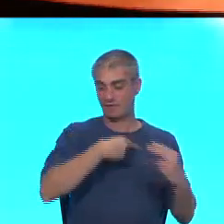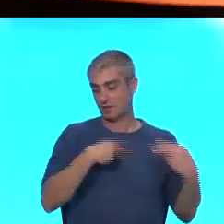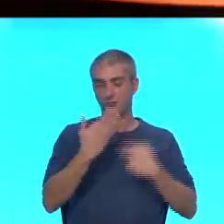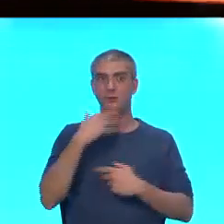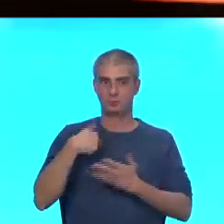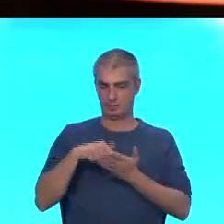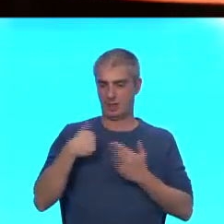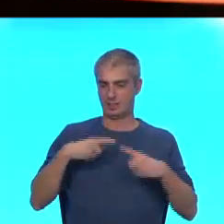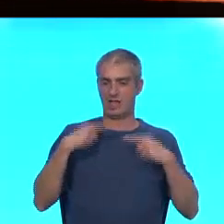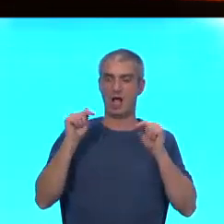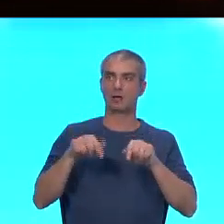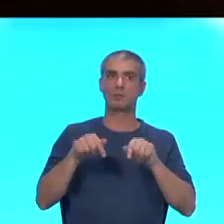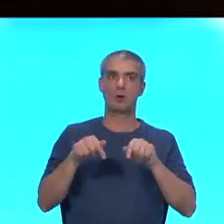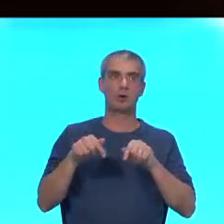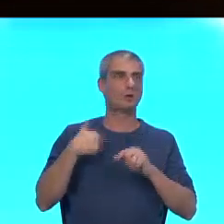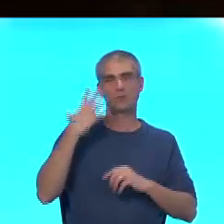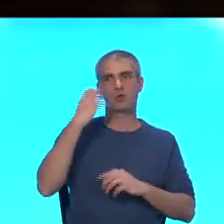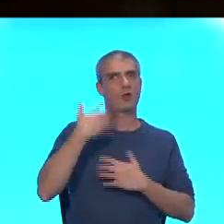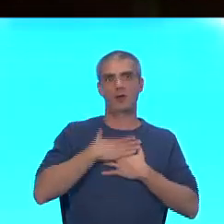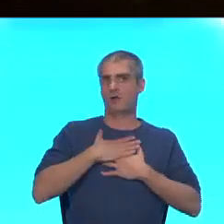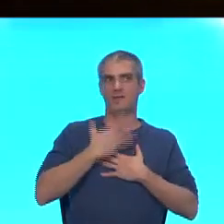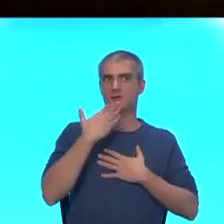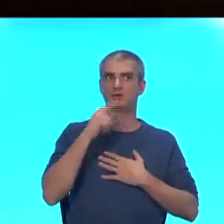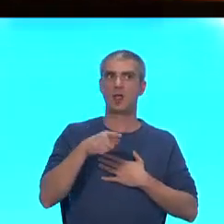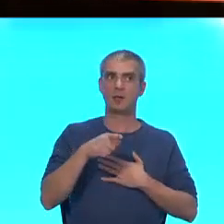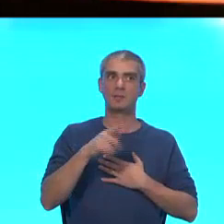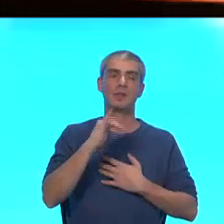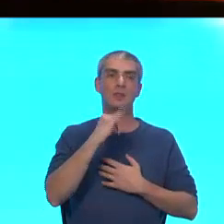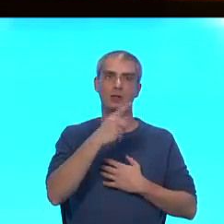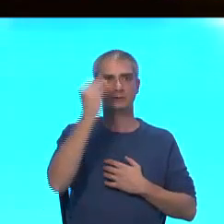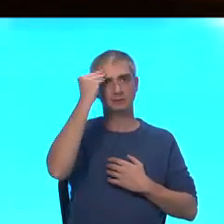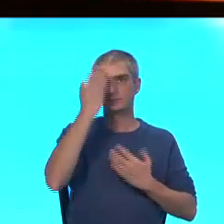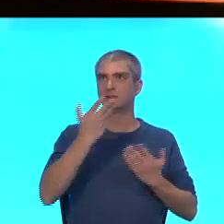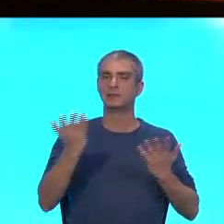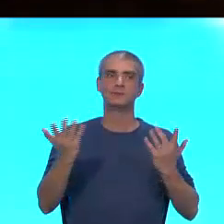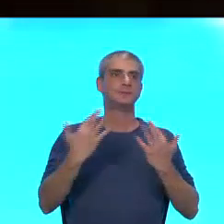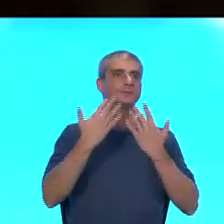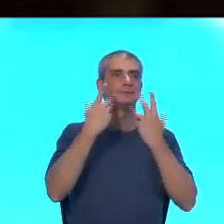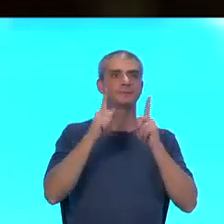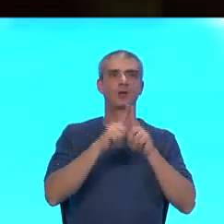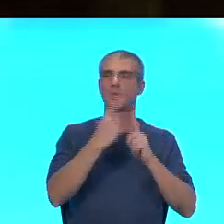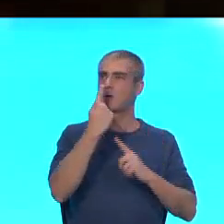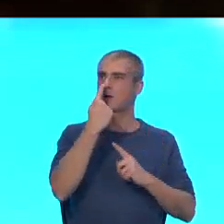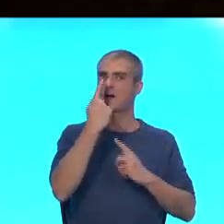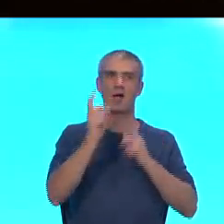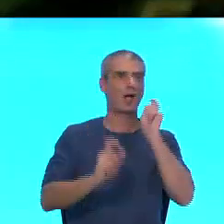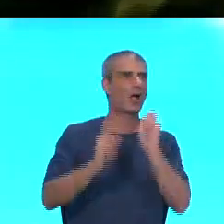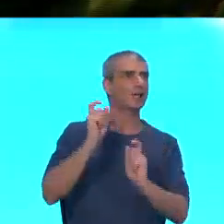כי אני חי פה. מאוד אוהב את ירושלים. ונכון שזה מזכיר יש ריח,